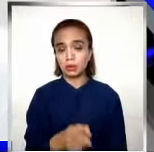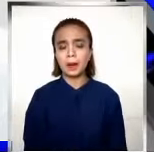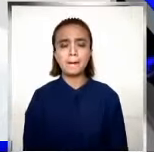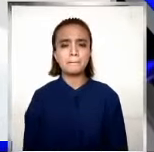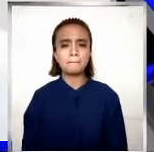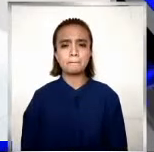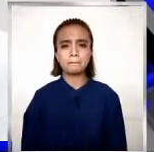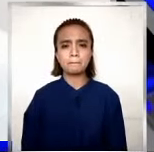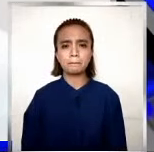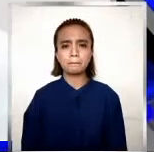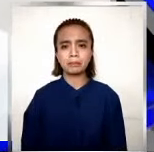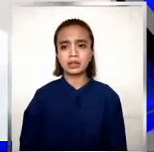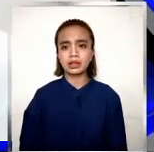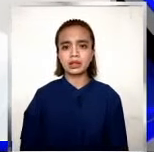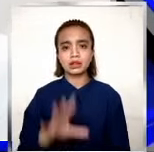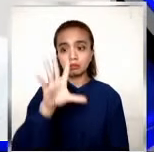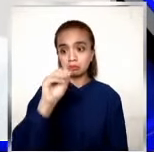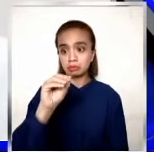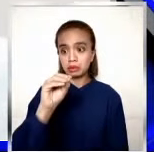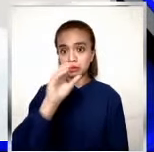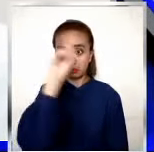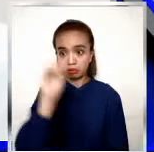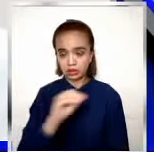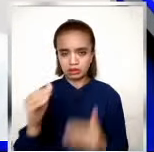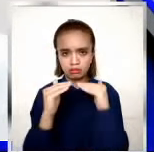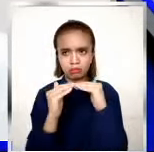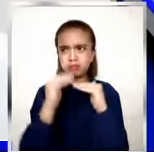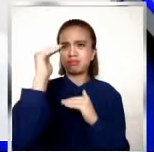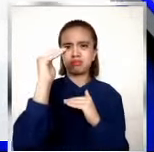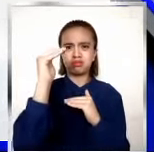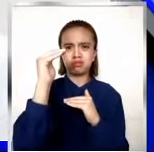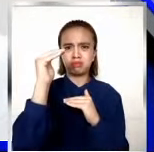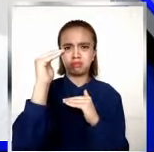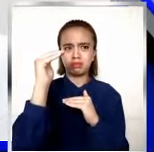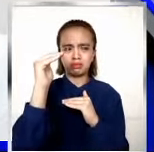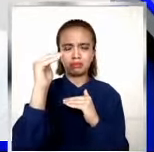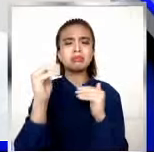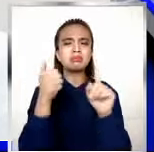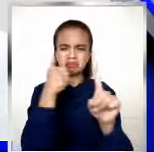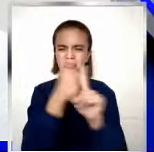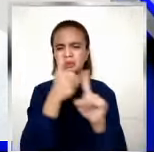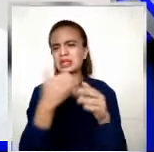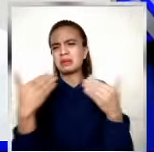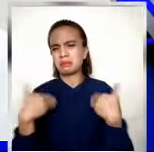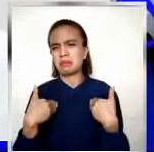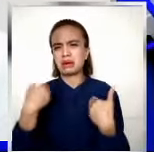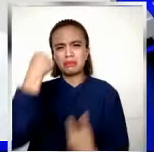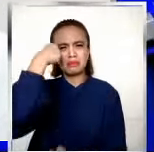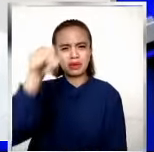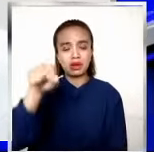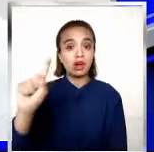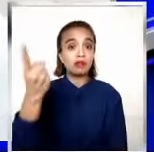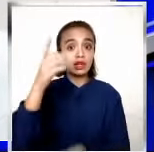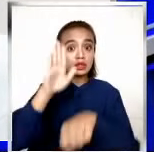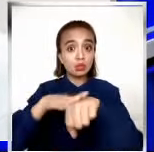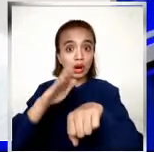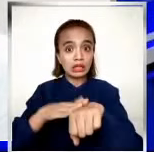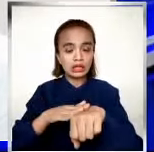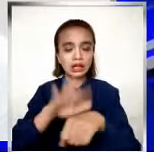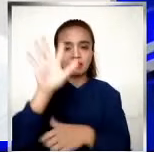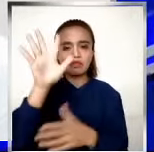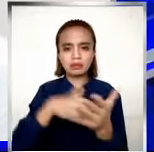50%. Hindi na tayo lalayo. Automatic may violation na po yun. First offense yung 5,000 ang penalty